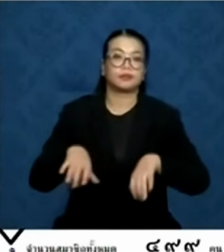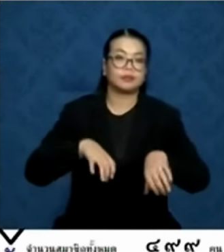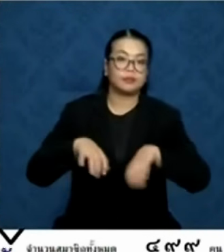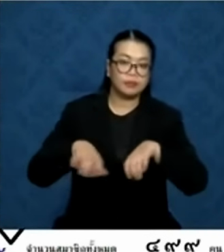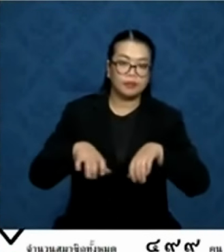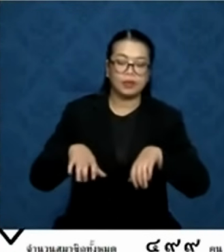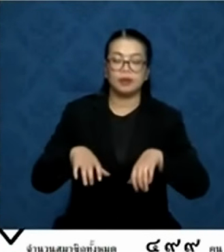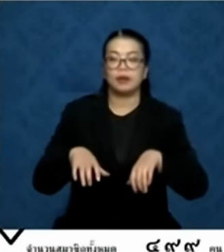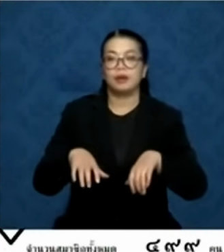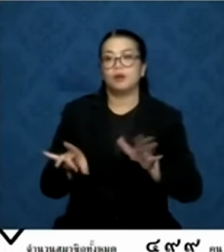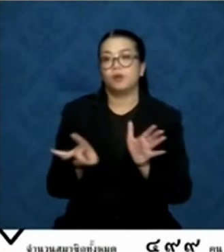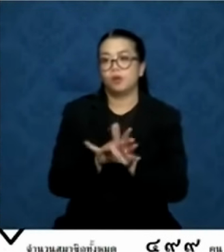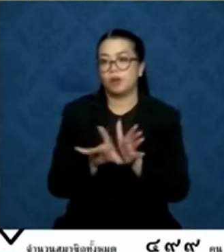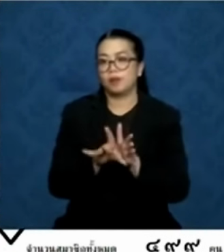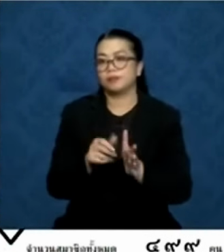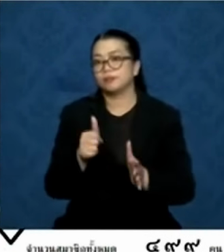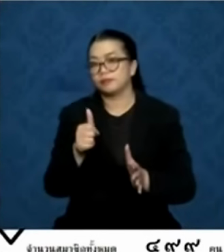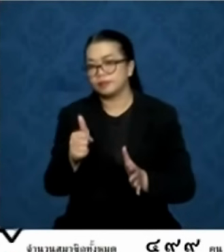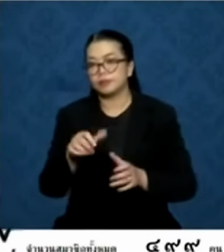ย่างมีประสิทธิภา